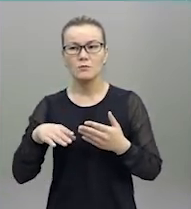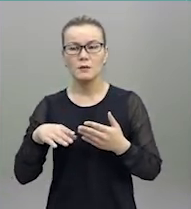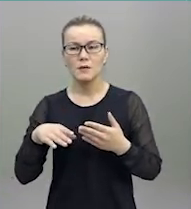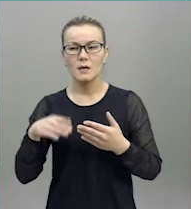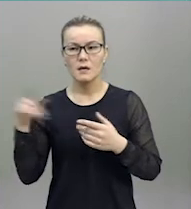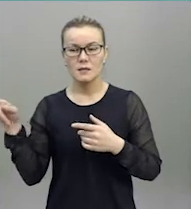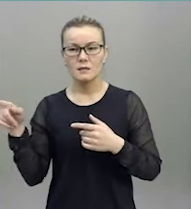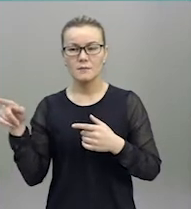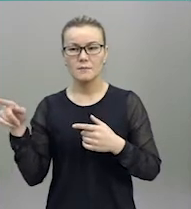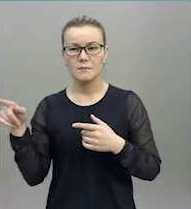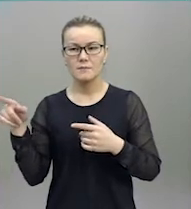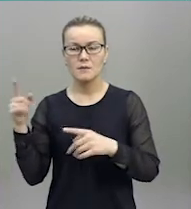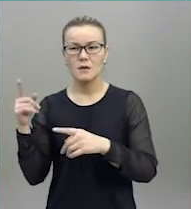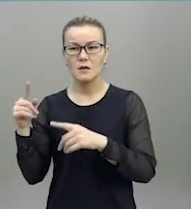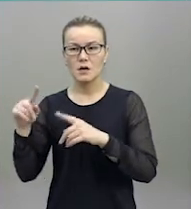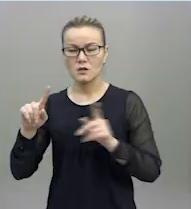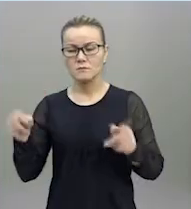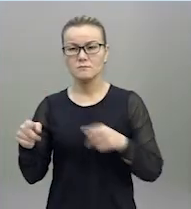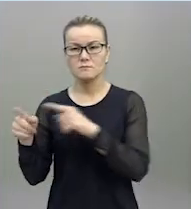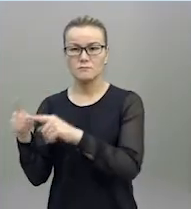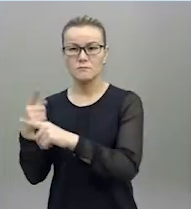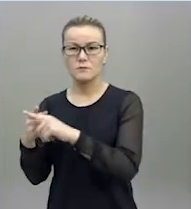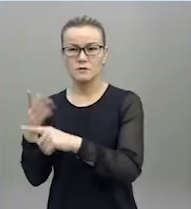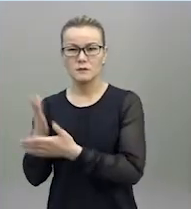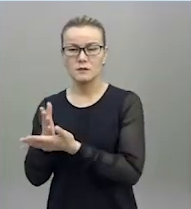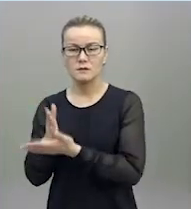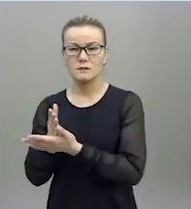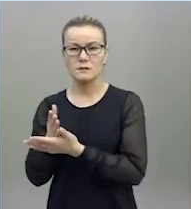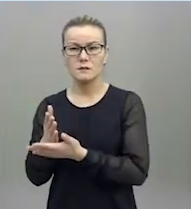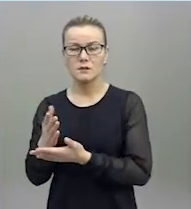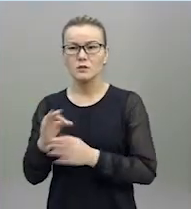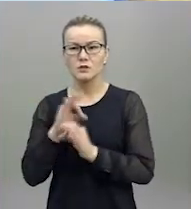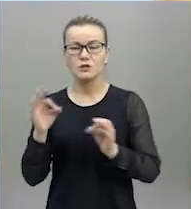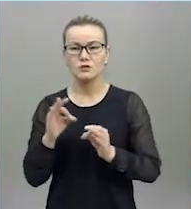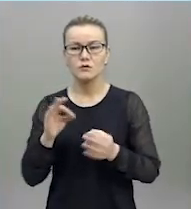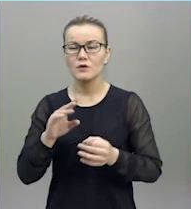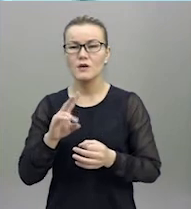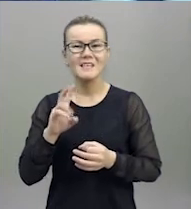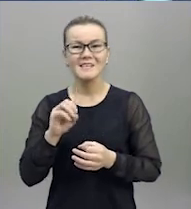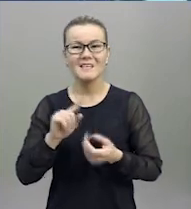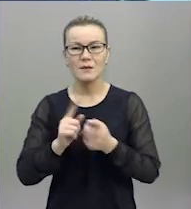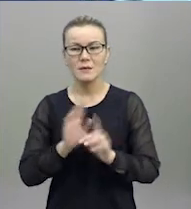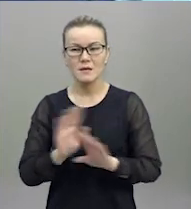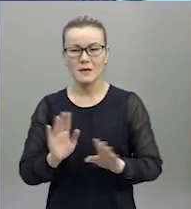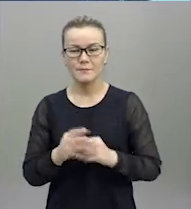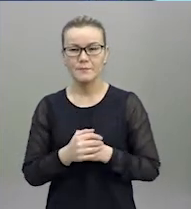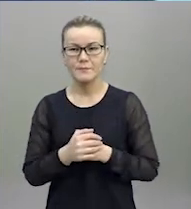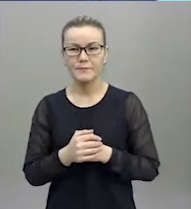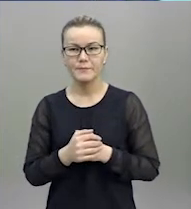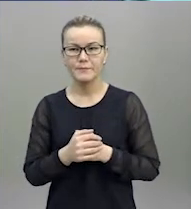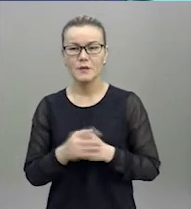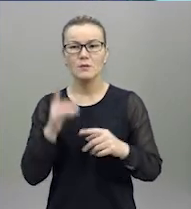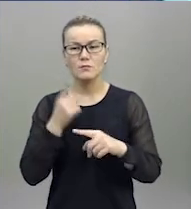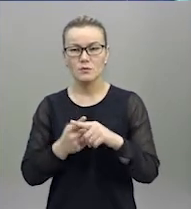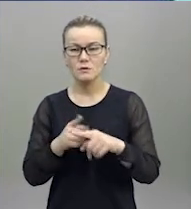знак + по старой схеме то есть скобки убираем ничего не меняем знаков яме знаки не меняются